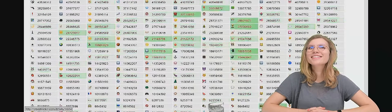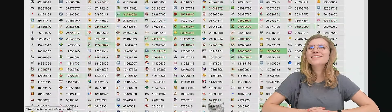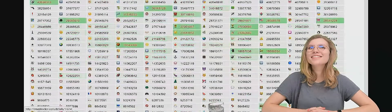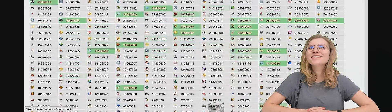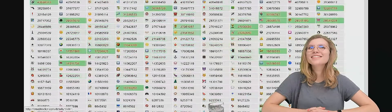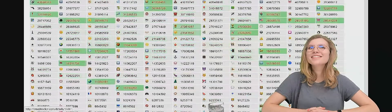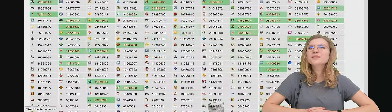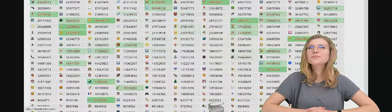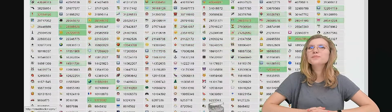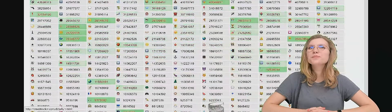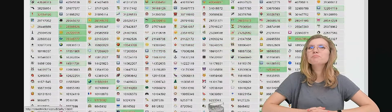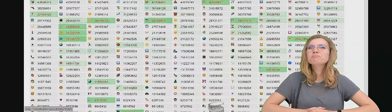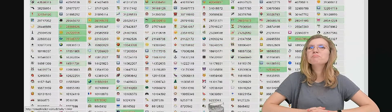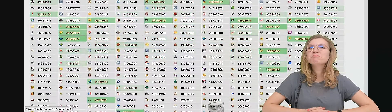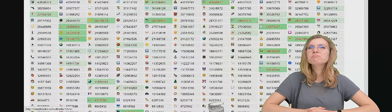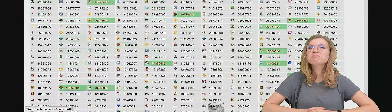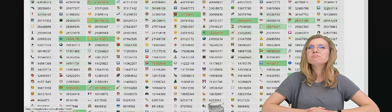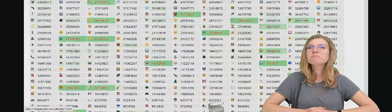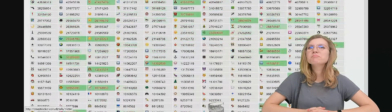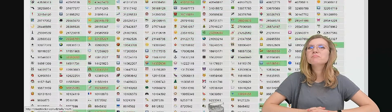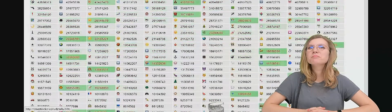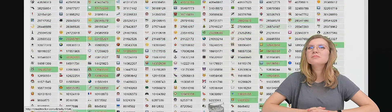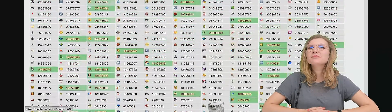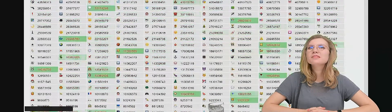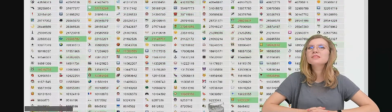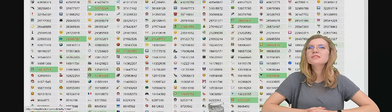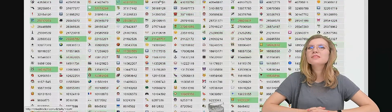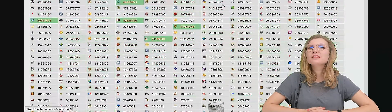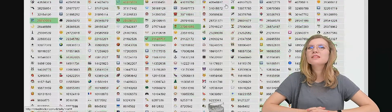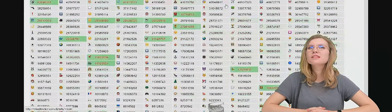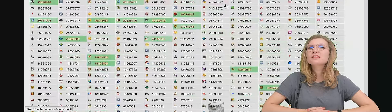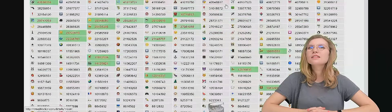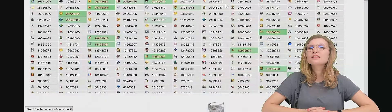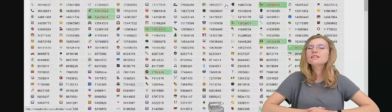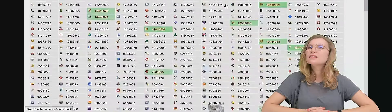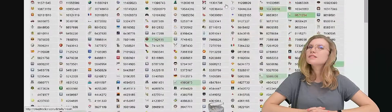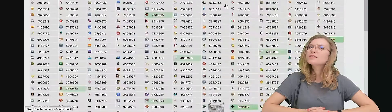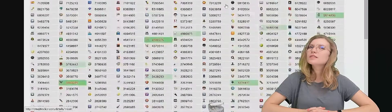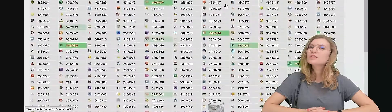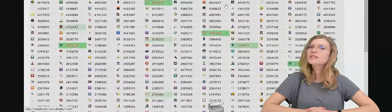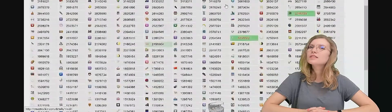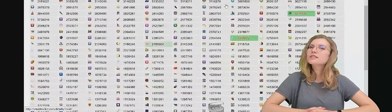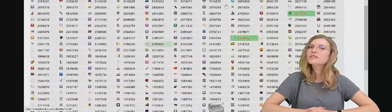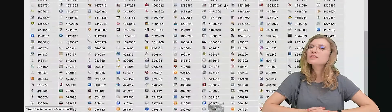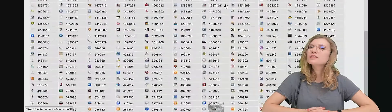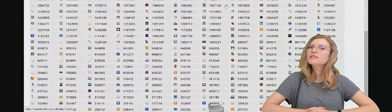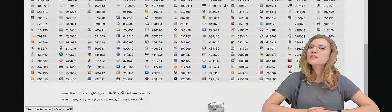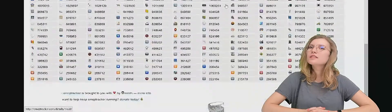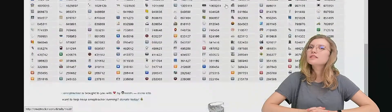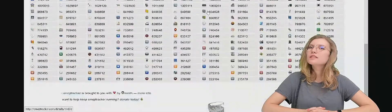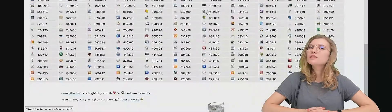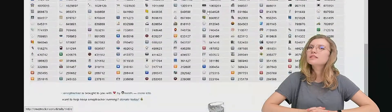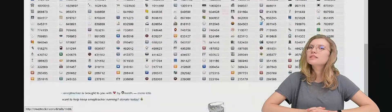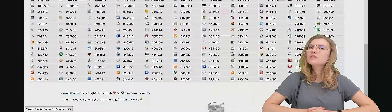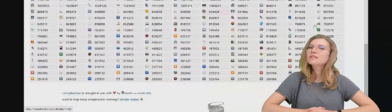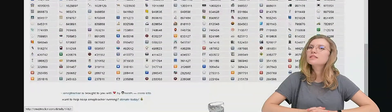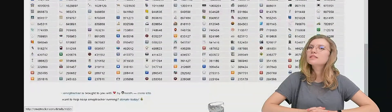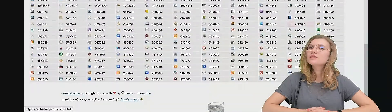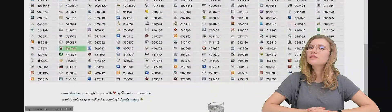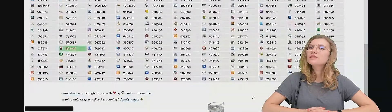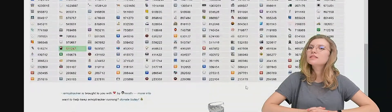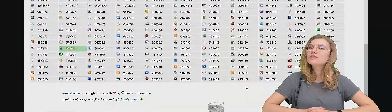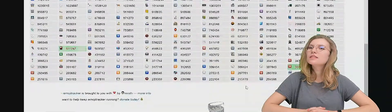das Herz. Also das geht hier sozusagen von links nach rechts runter. Und wir können ja mal gucken, was gerade